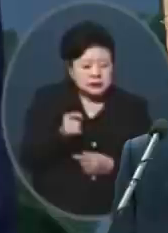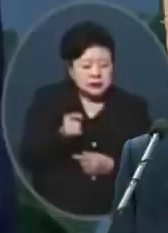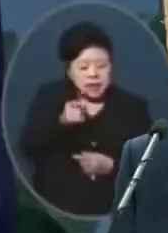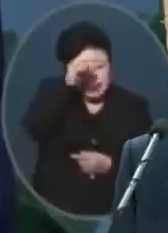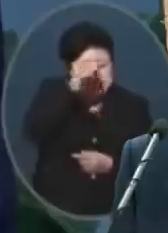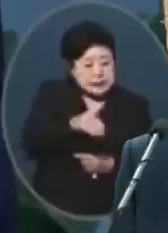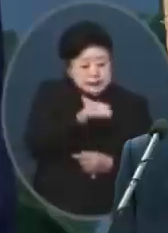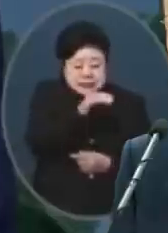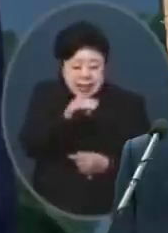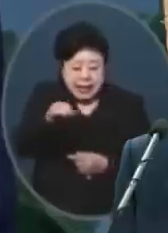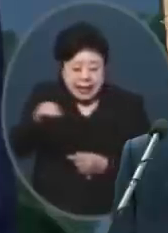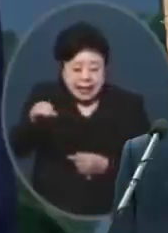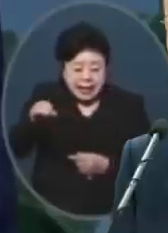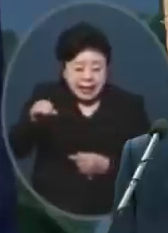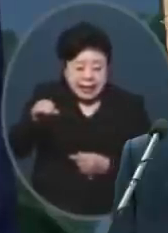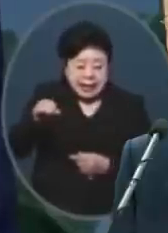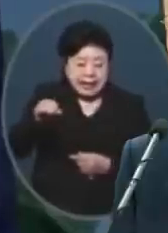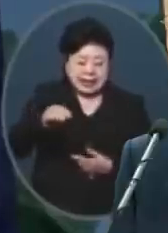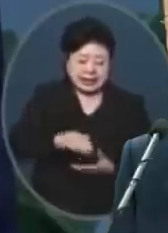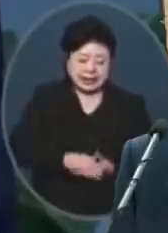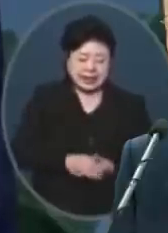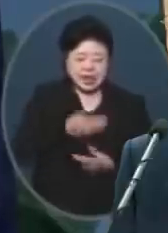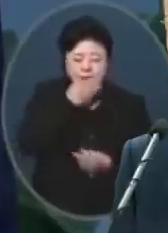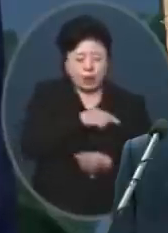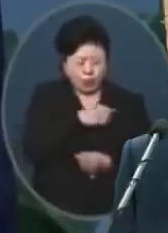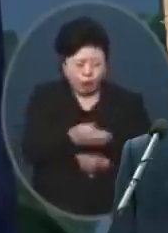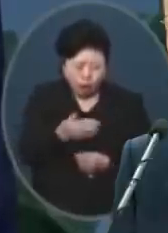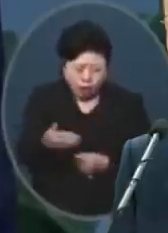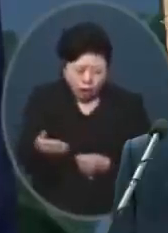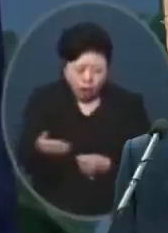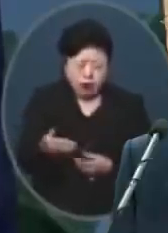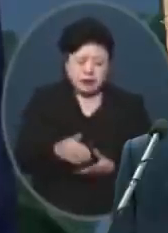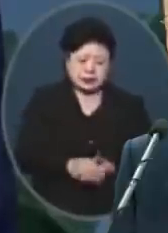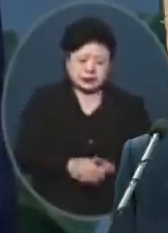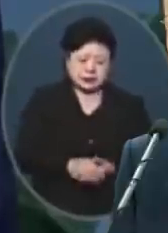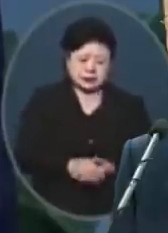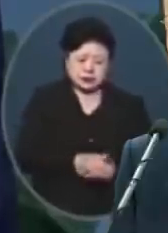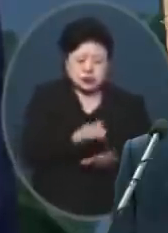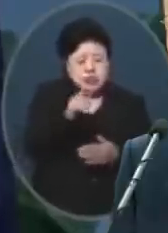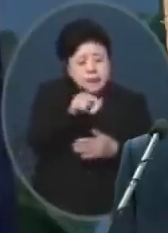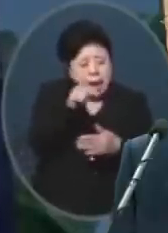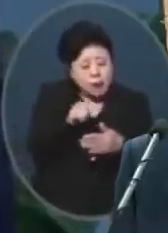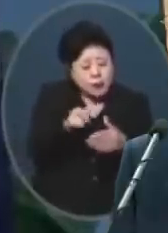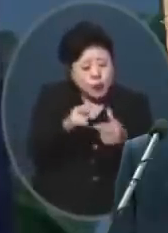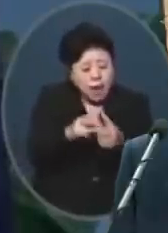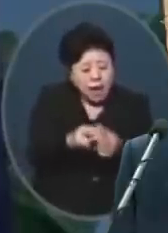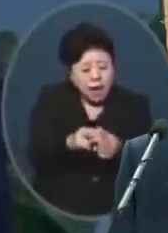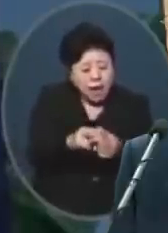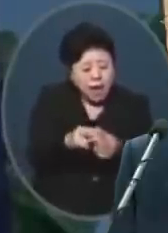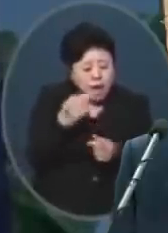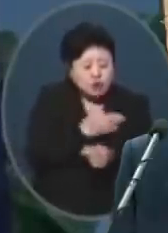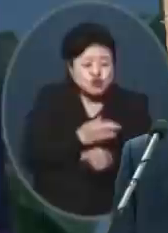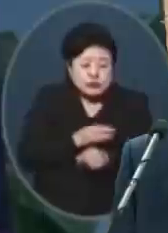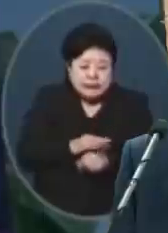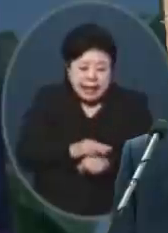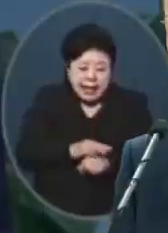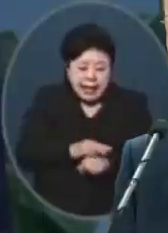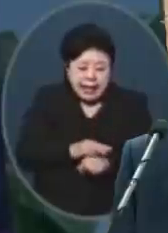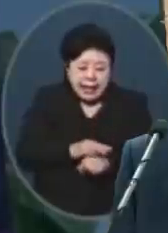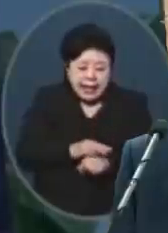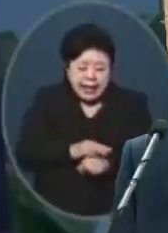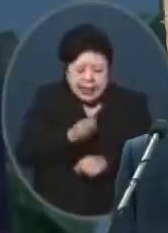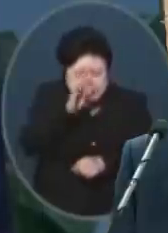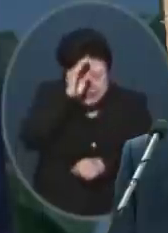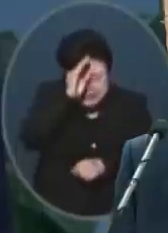그 십자가에 보혈을 통해서 우리 마음과 육체의